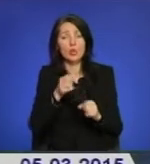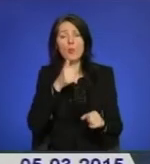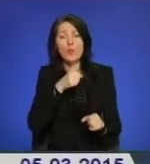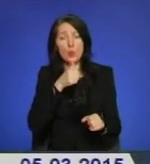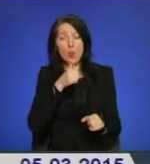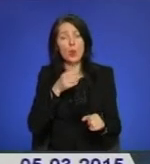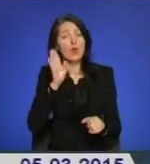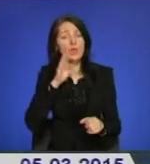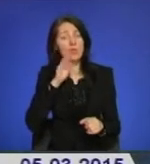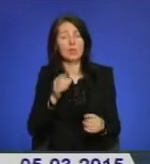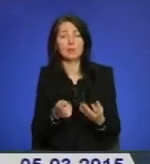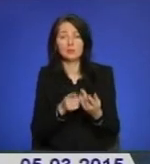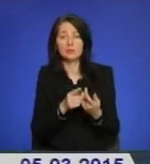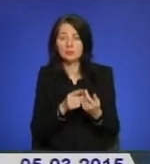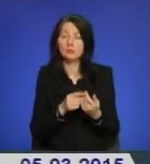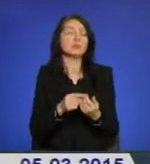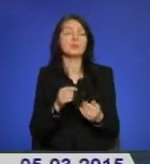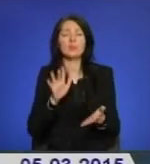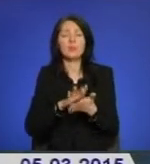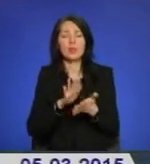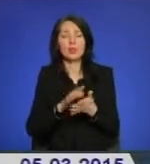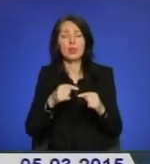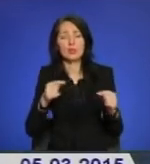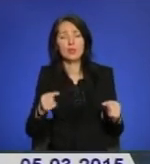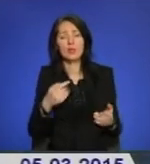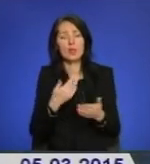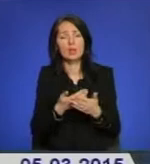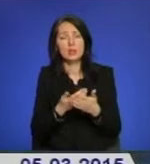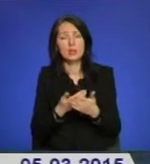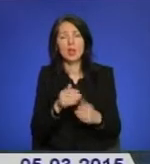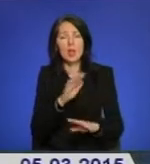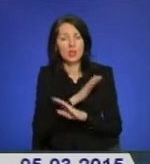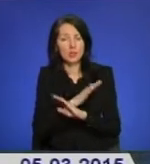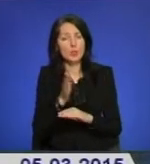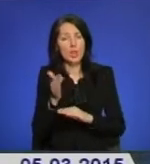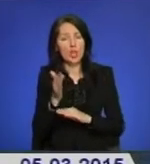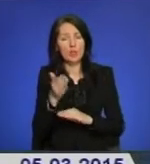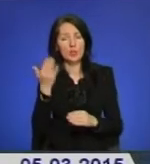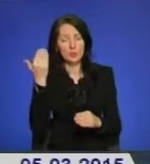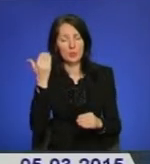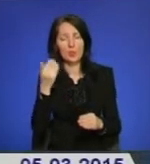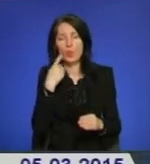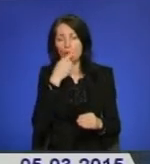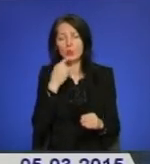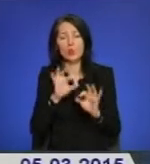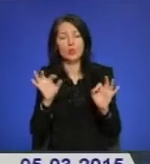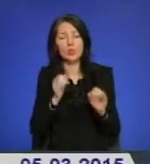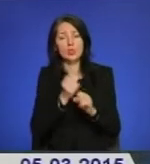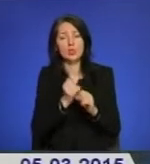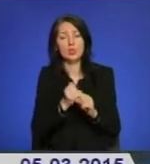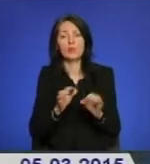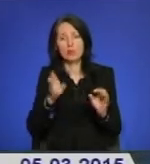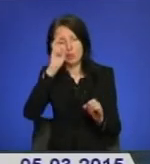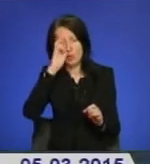вміст забруднюючих речовин та зразків загиблої риби. За попередньою усною інформацією, працівників Державної екологічної